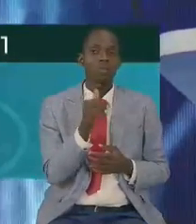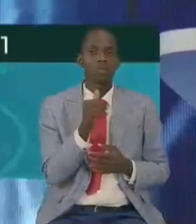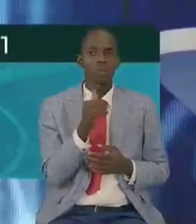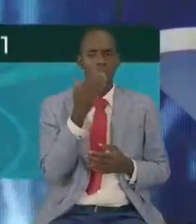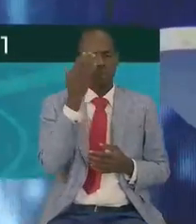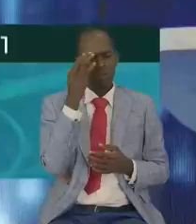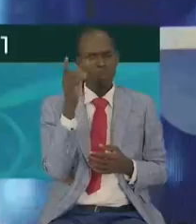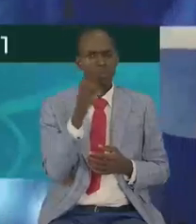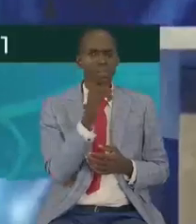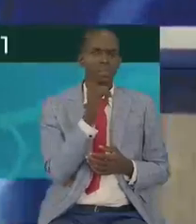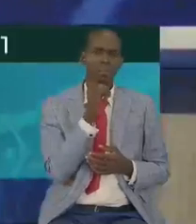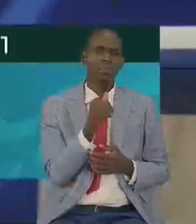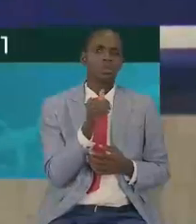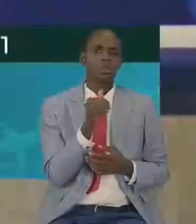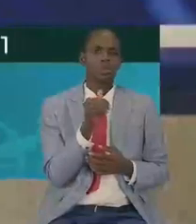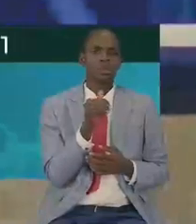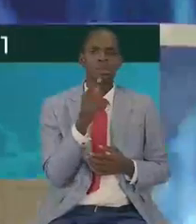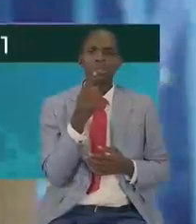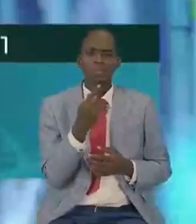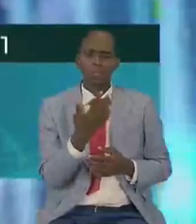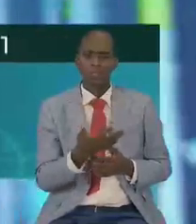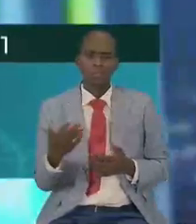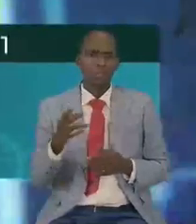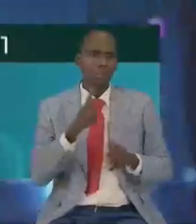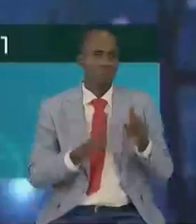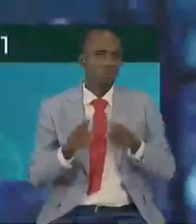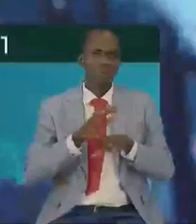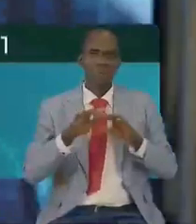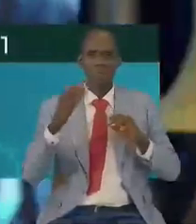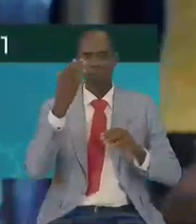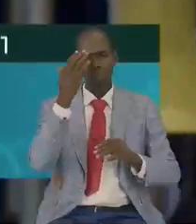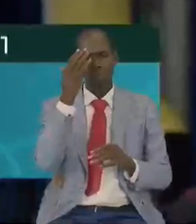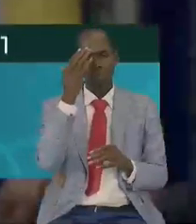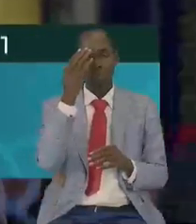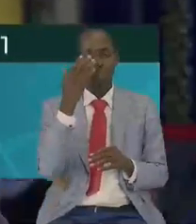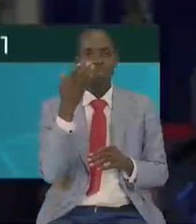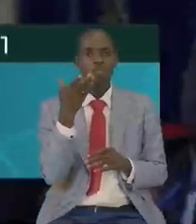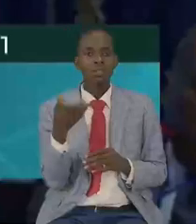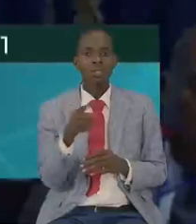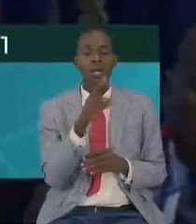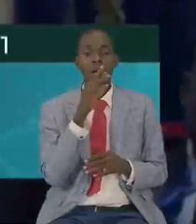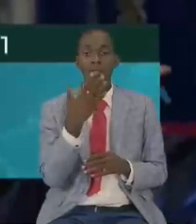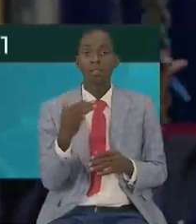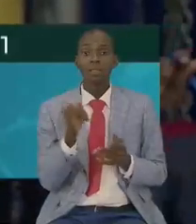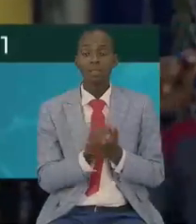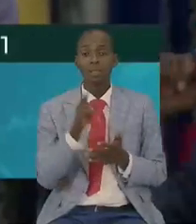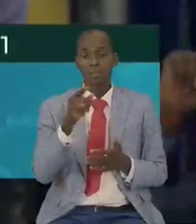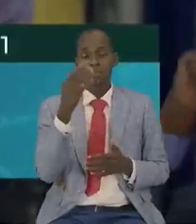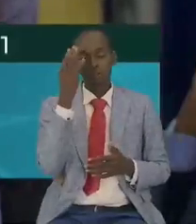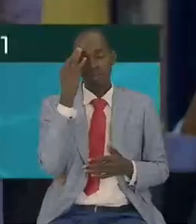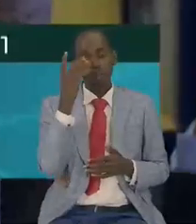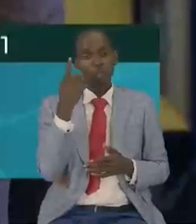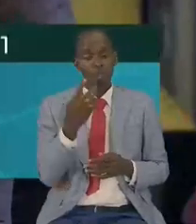Ne savez-vous pas, il y a des choses que les gens ne savent pas. Il y a des choses qu'ils savent. Il y